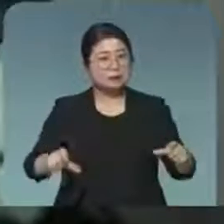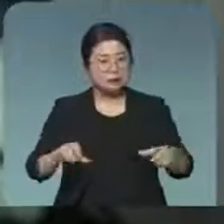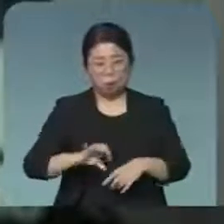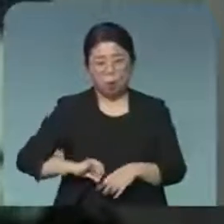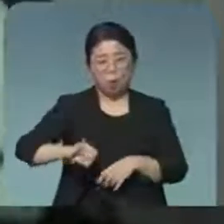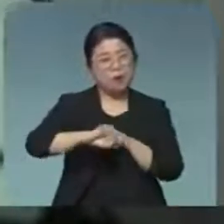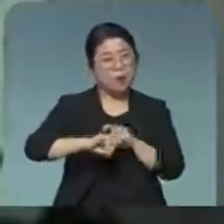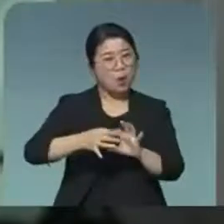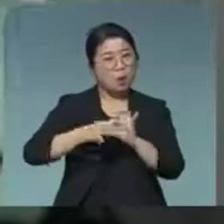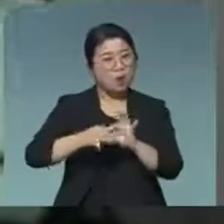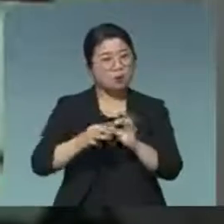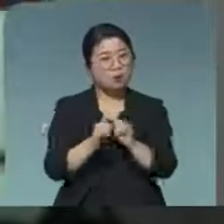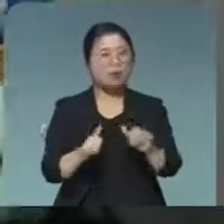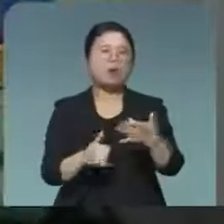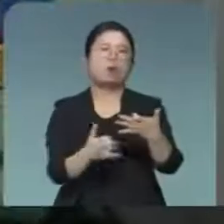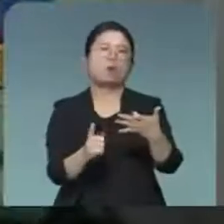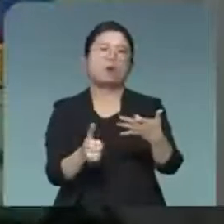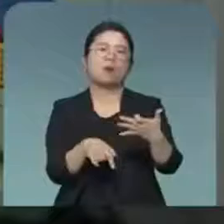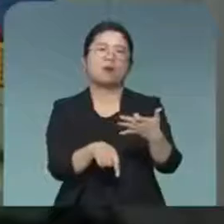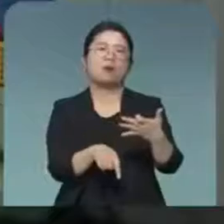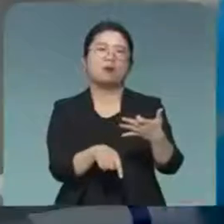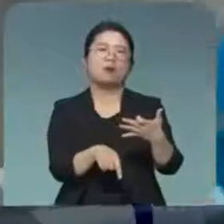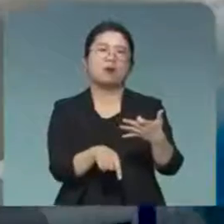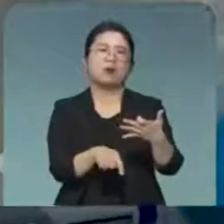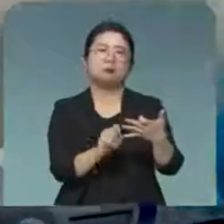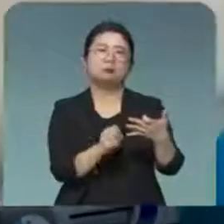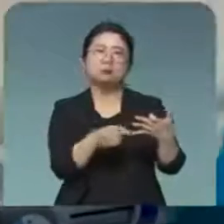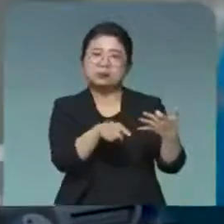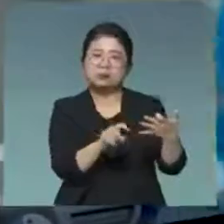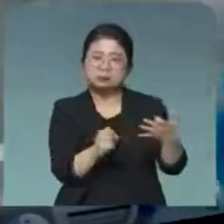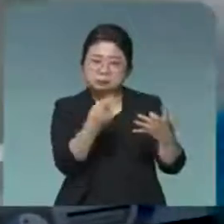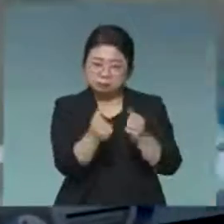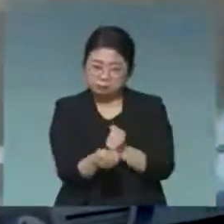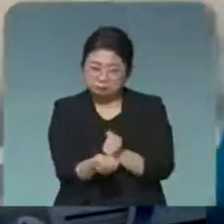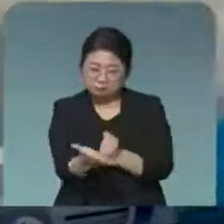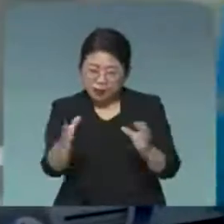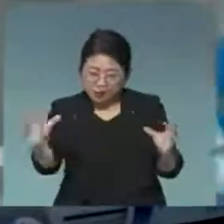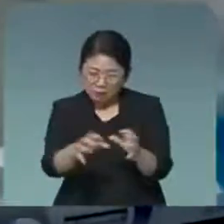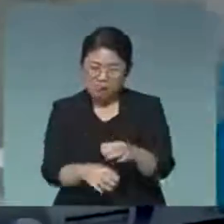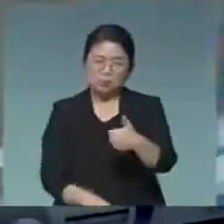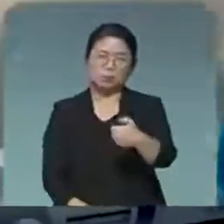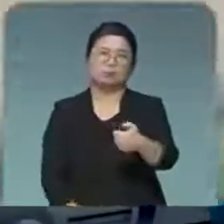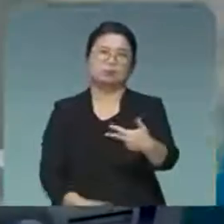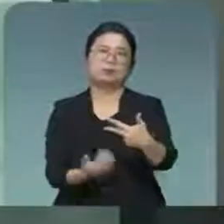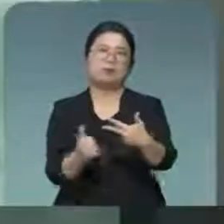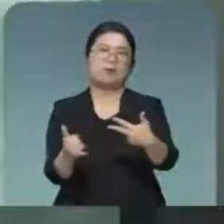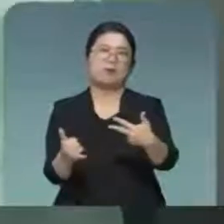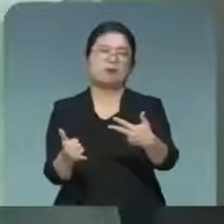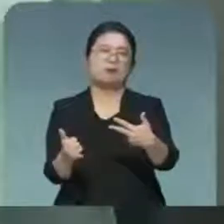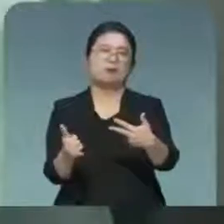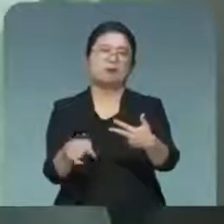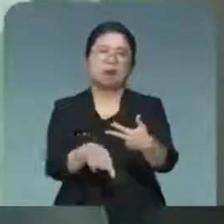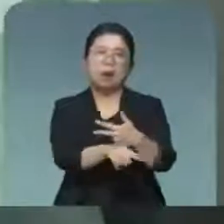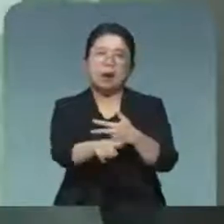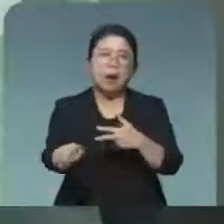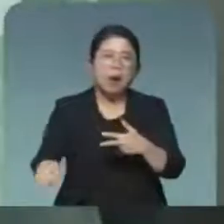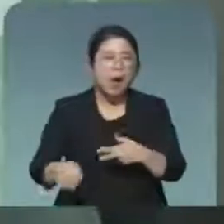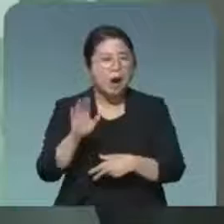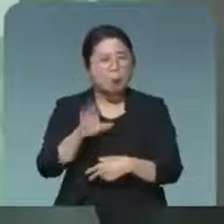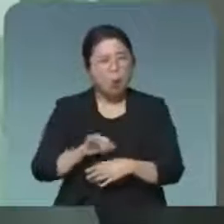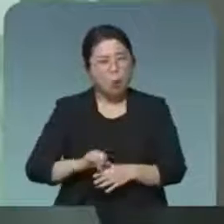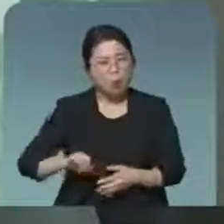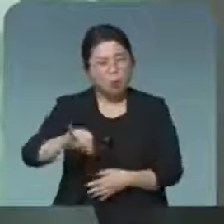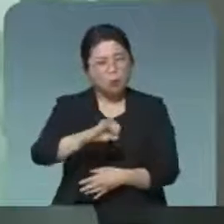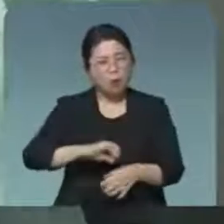변이 감염인데 이들을 통해 감염된 확진자도 57명으로 늘었습니다. 지역사회에 오미크론 변이 감염